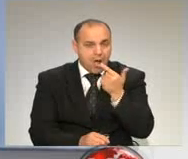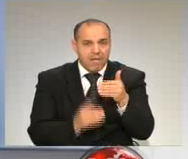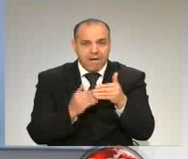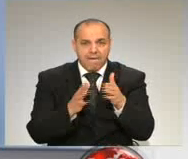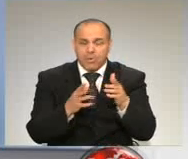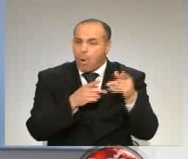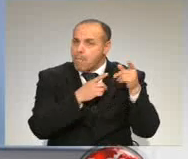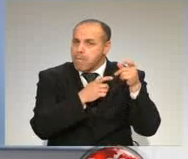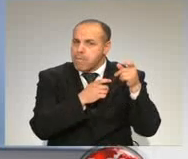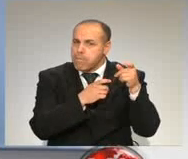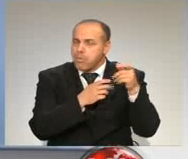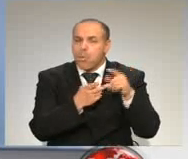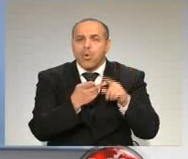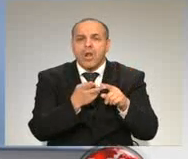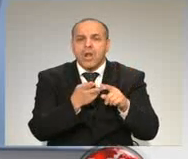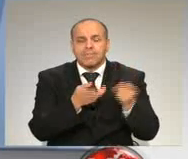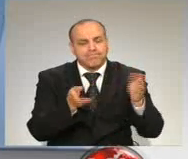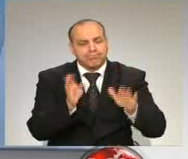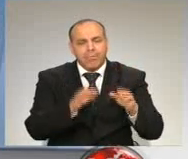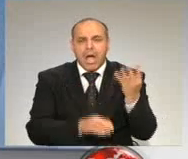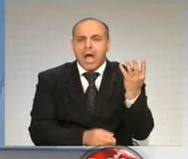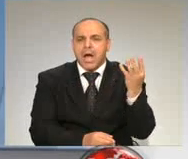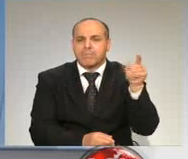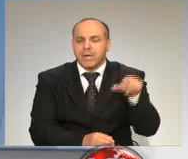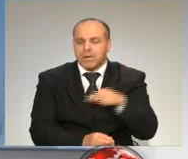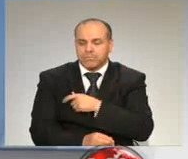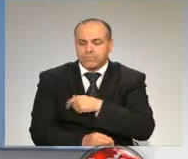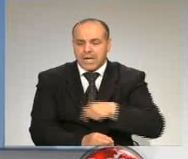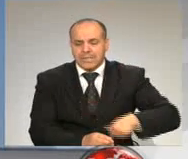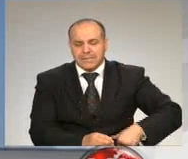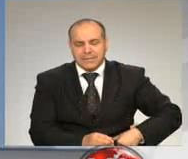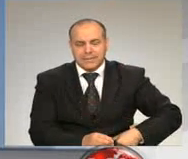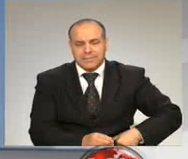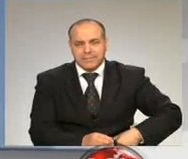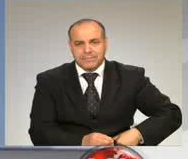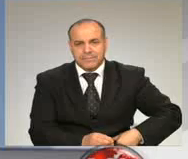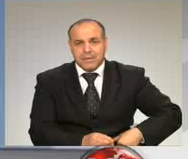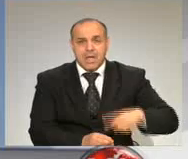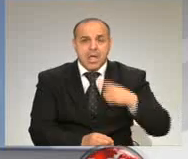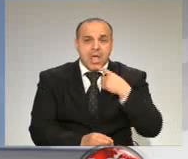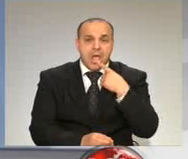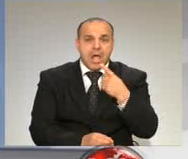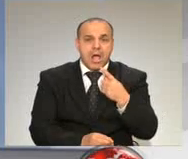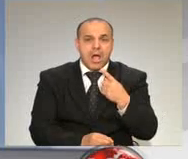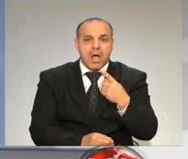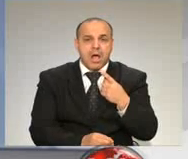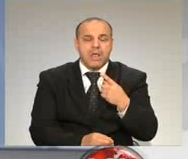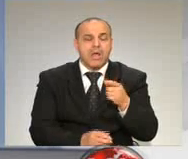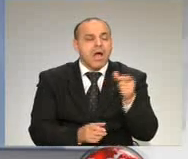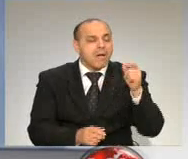نار كثيف ما أدى إلى استشهاد 4 من عناصر الحرس الوطني. كما استولت